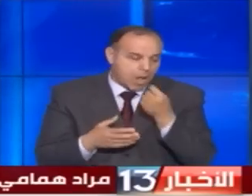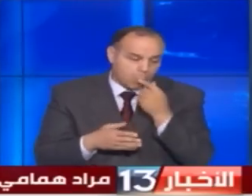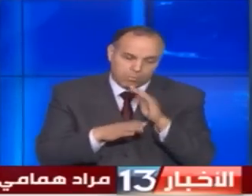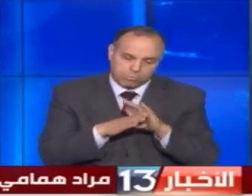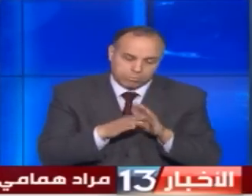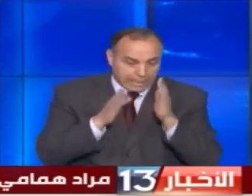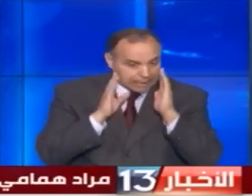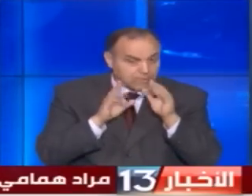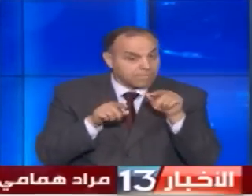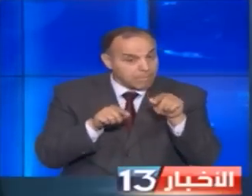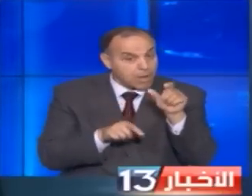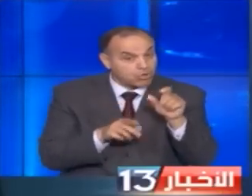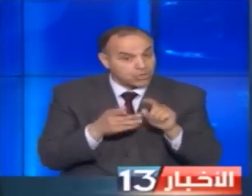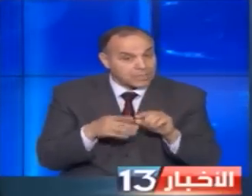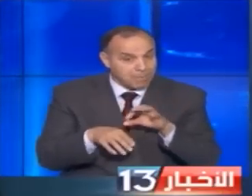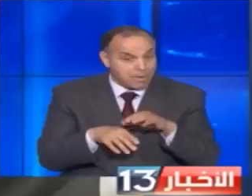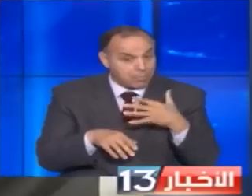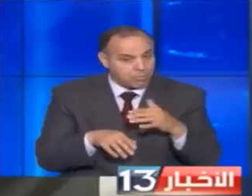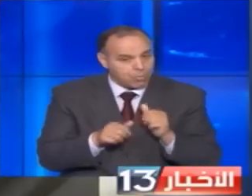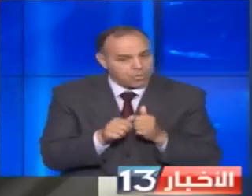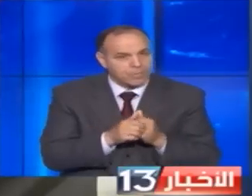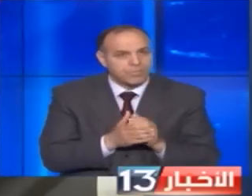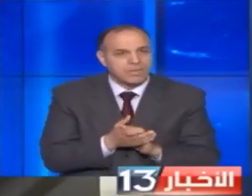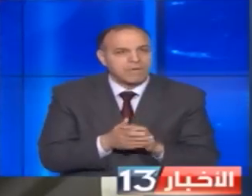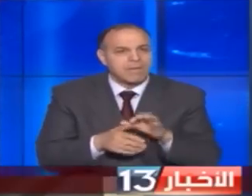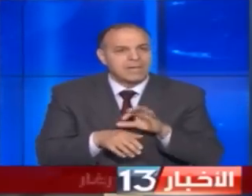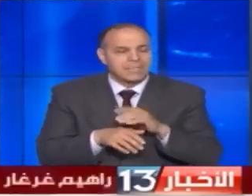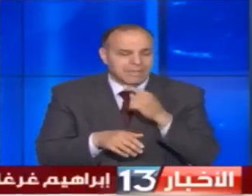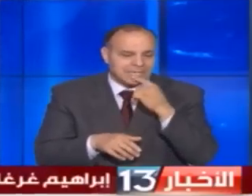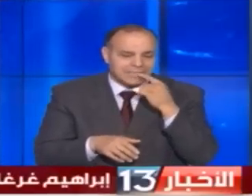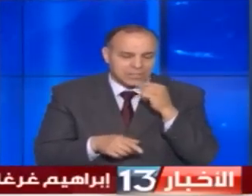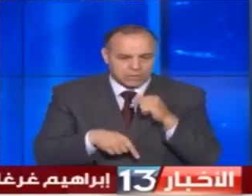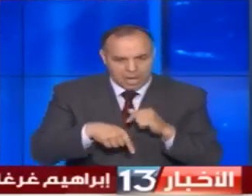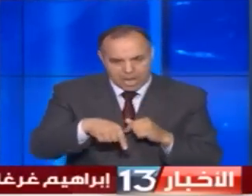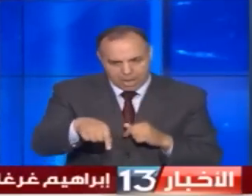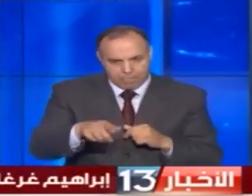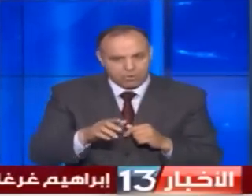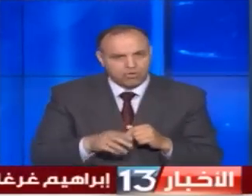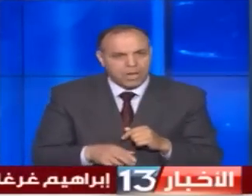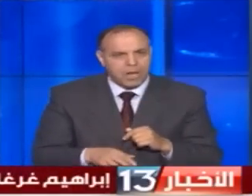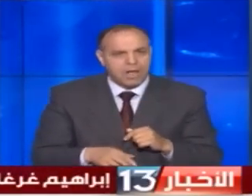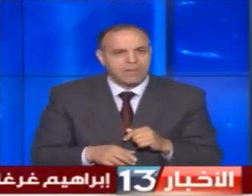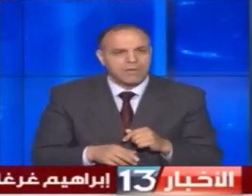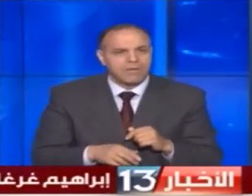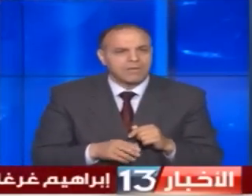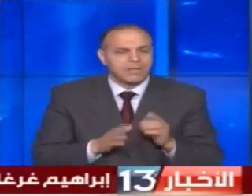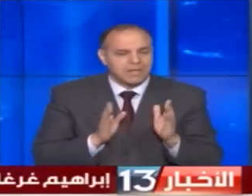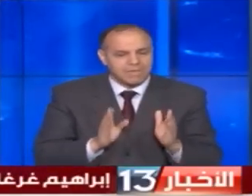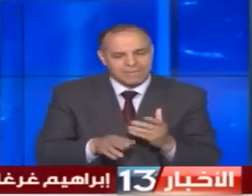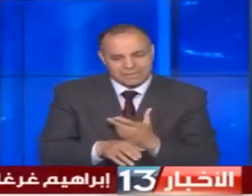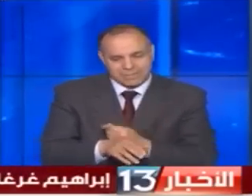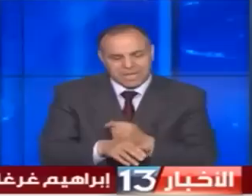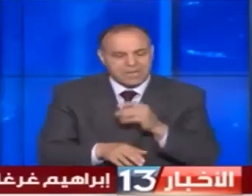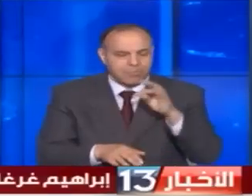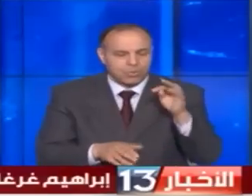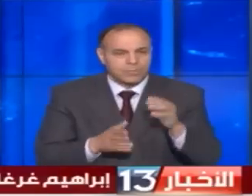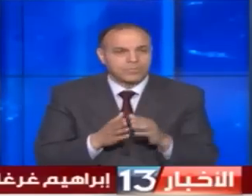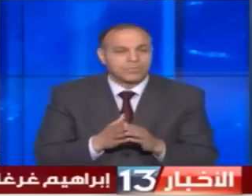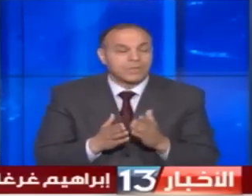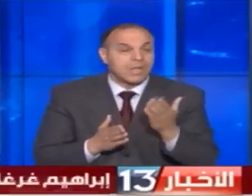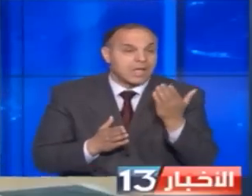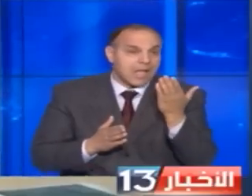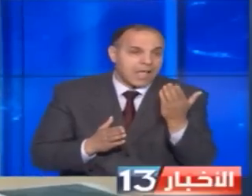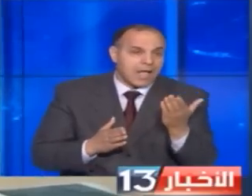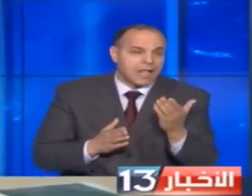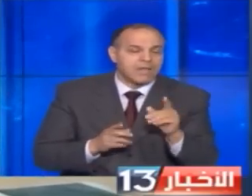وتركيزه وتستحق المتابعه طبيبه اسنان ان شاء الله قريبا سيكون منها في ومع ذلك